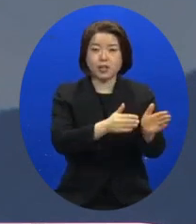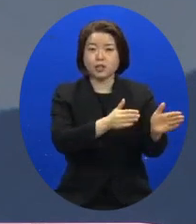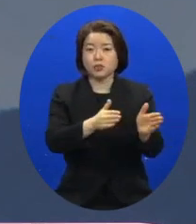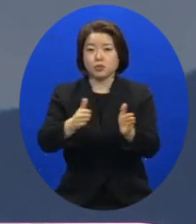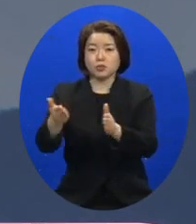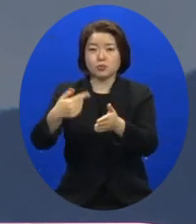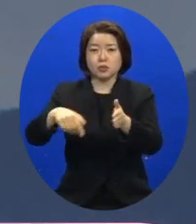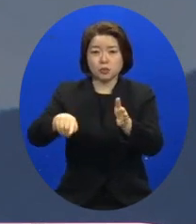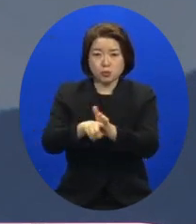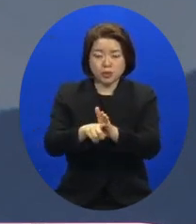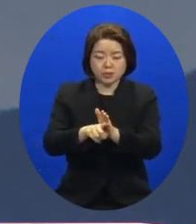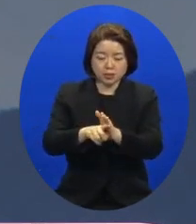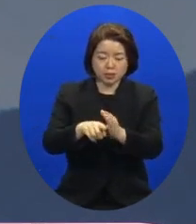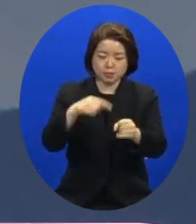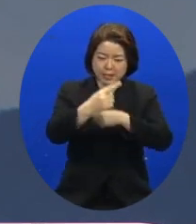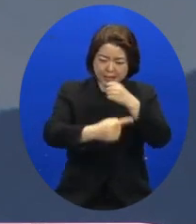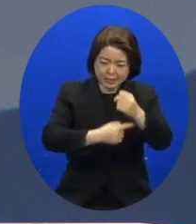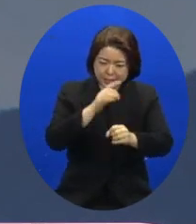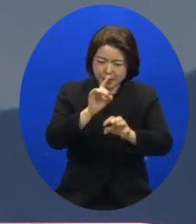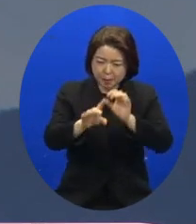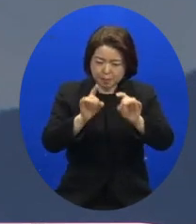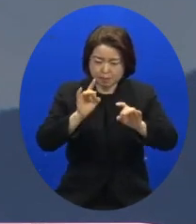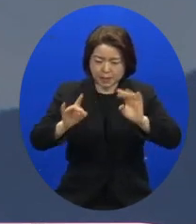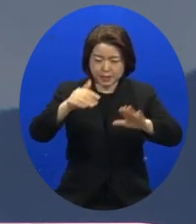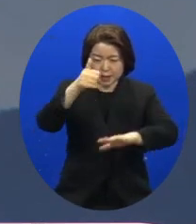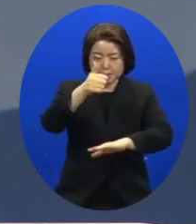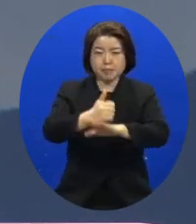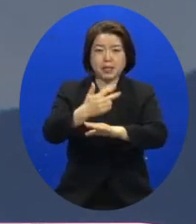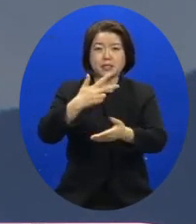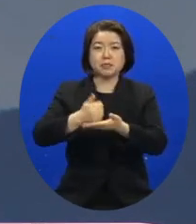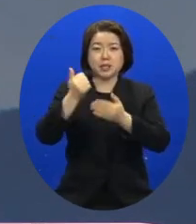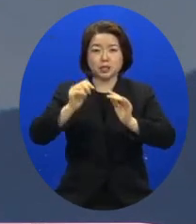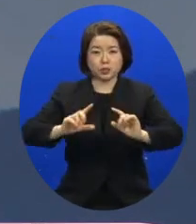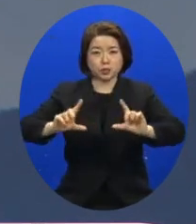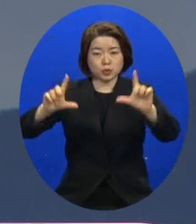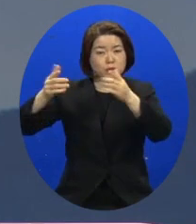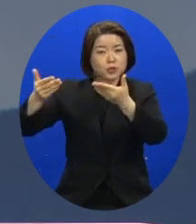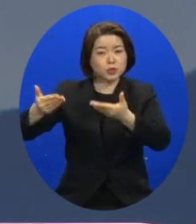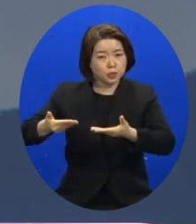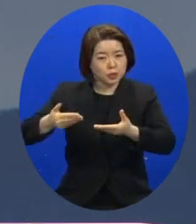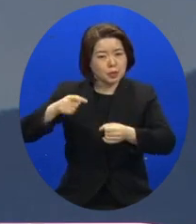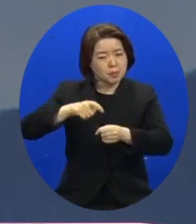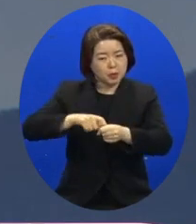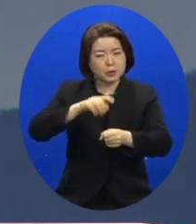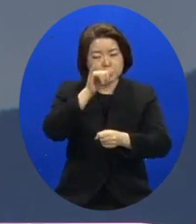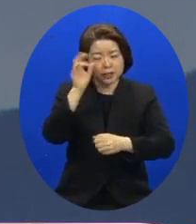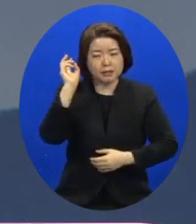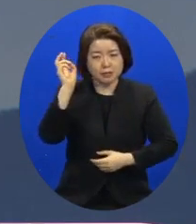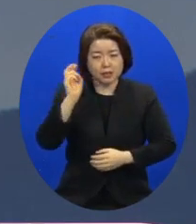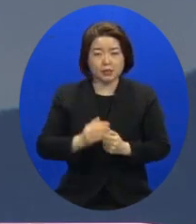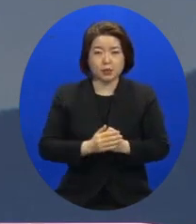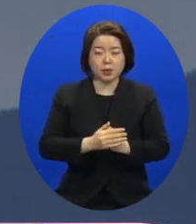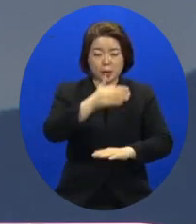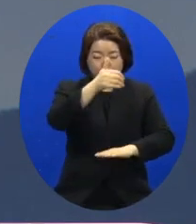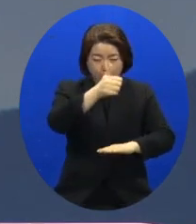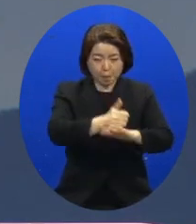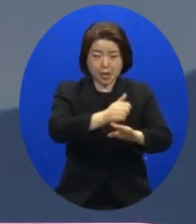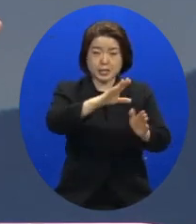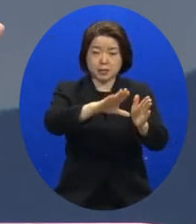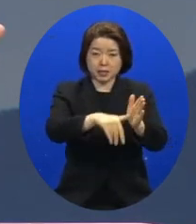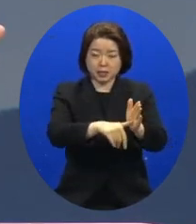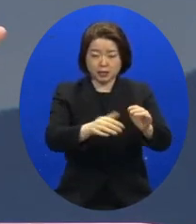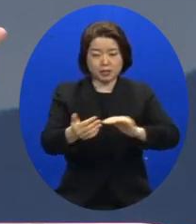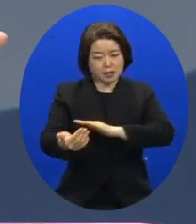위하여 해마다 마지막 주일을 우리에게 주신 것 같습니다. 마지막 때를 미리